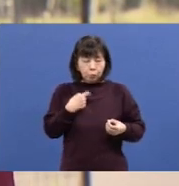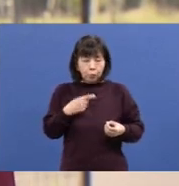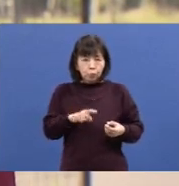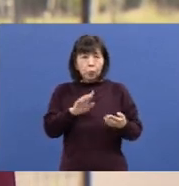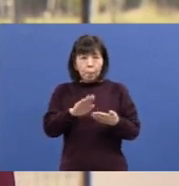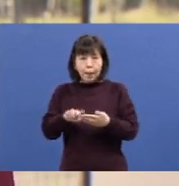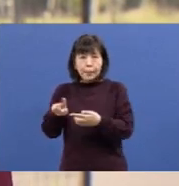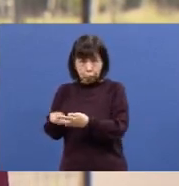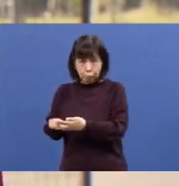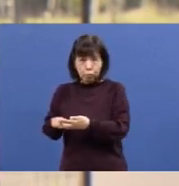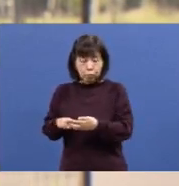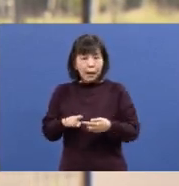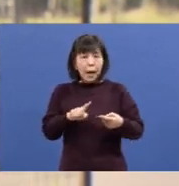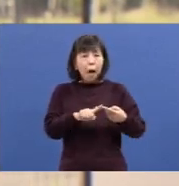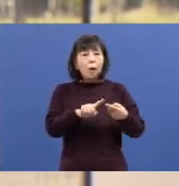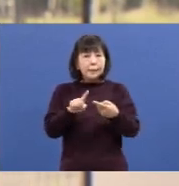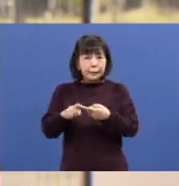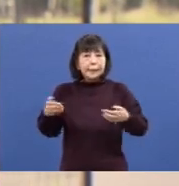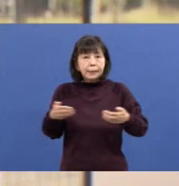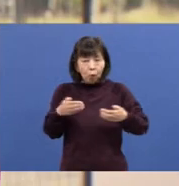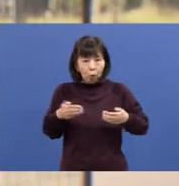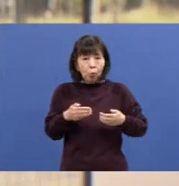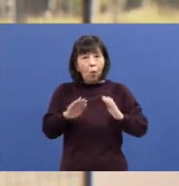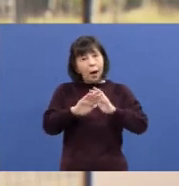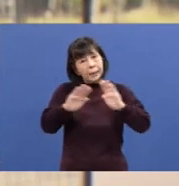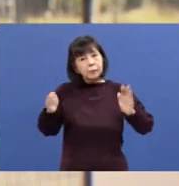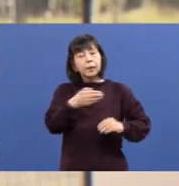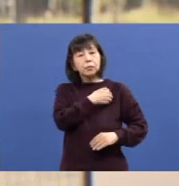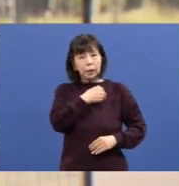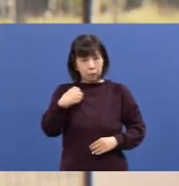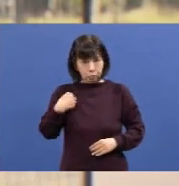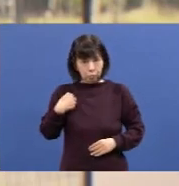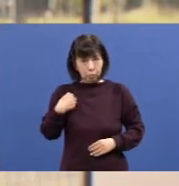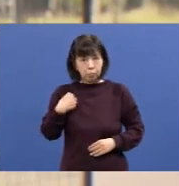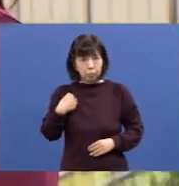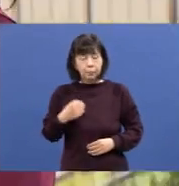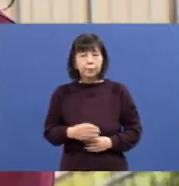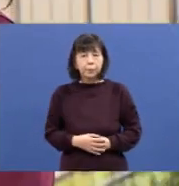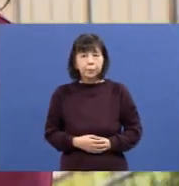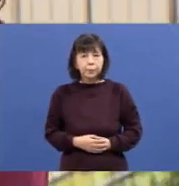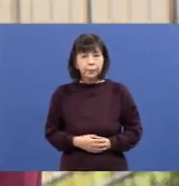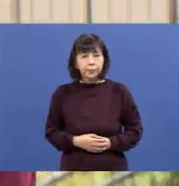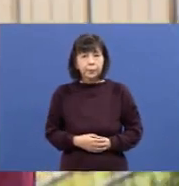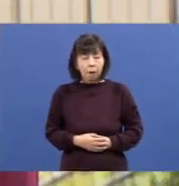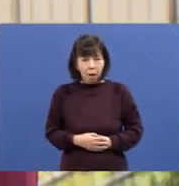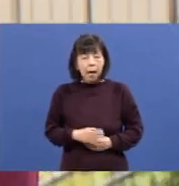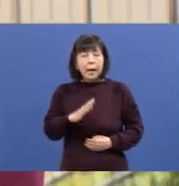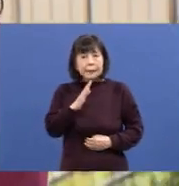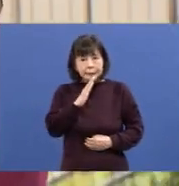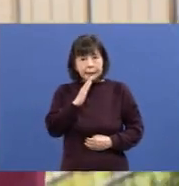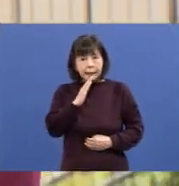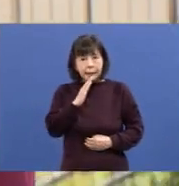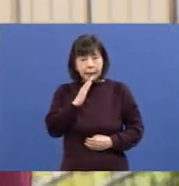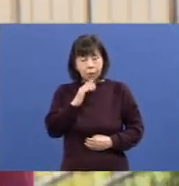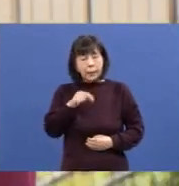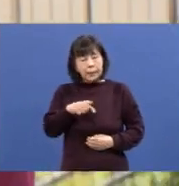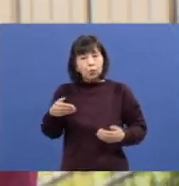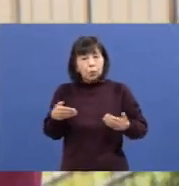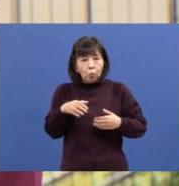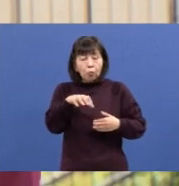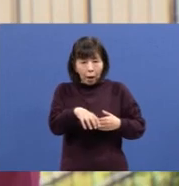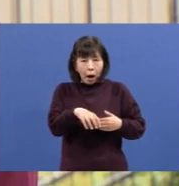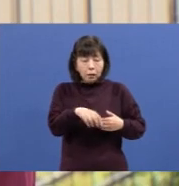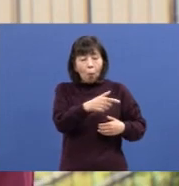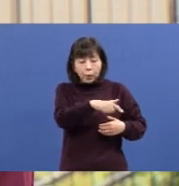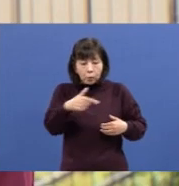ペースでこの仕事について就けるかなと思う職業です。実際に私の職場でも